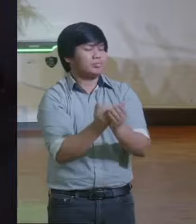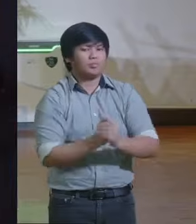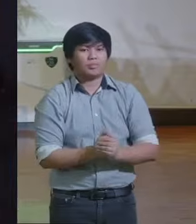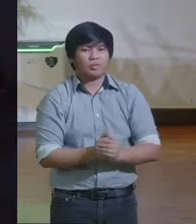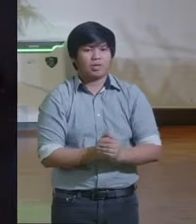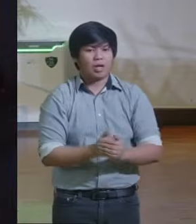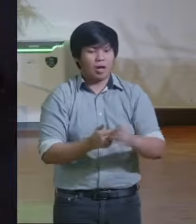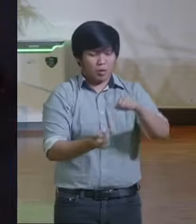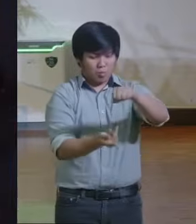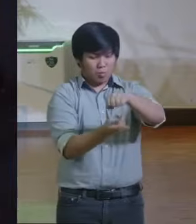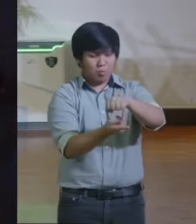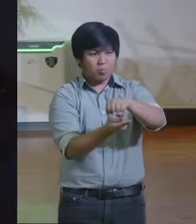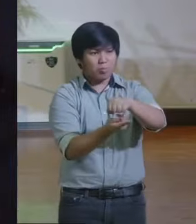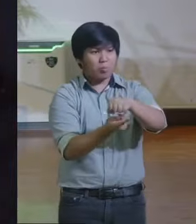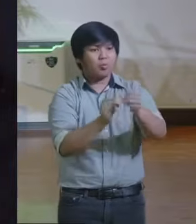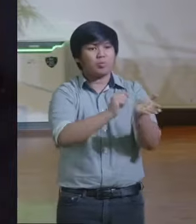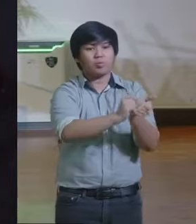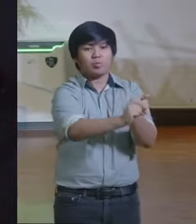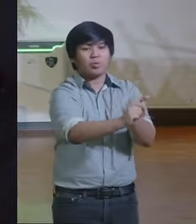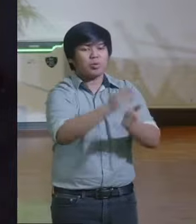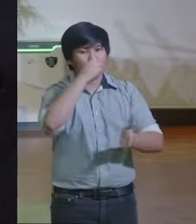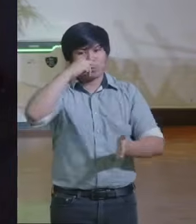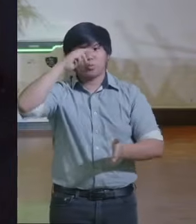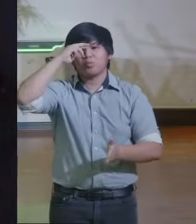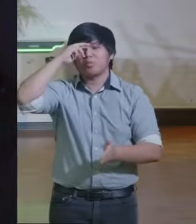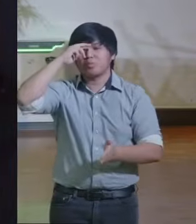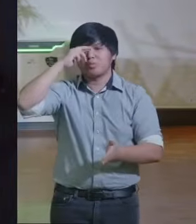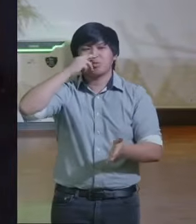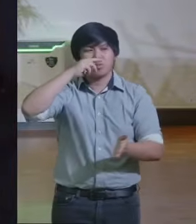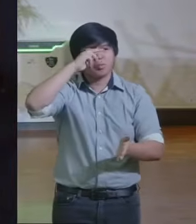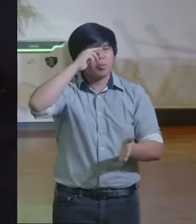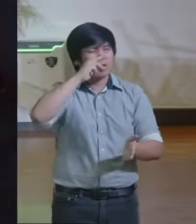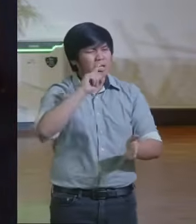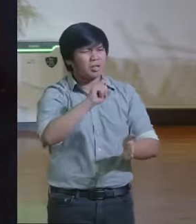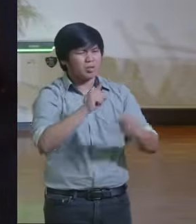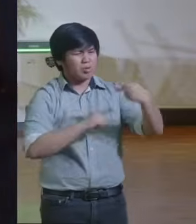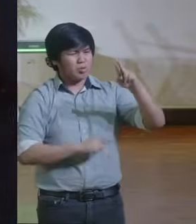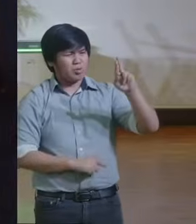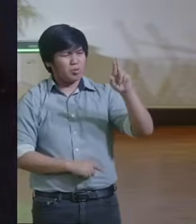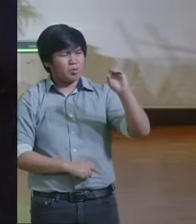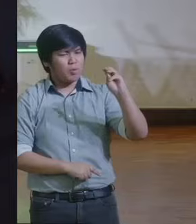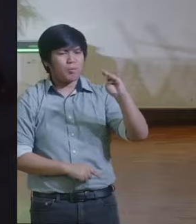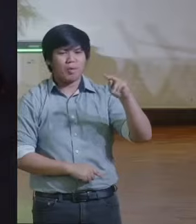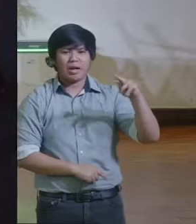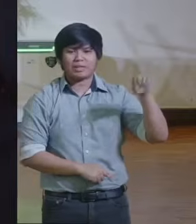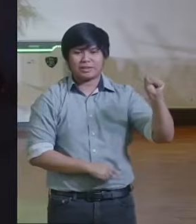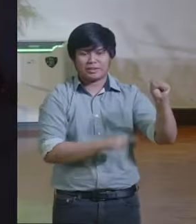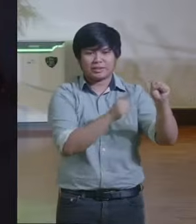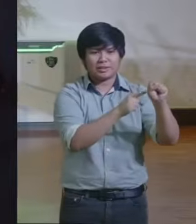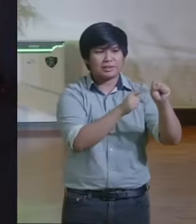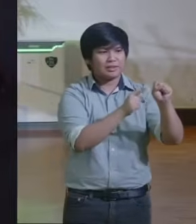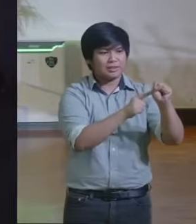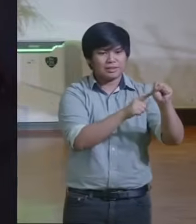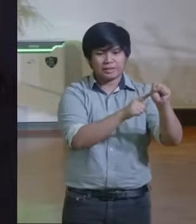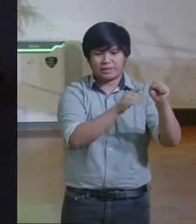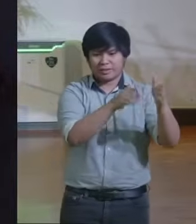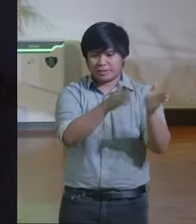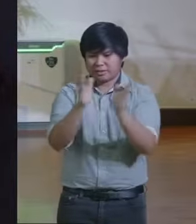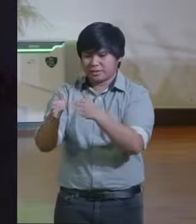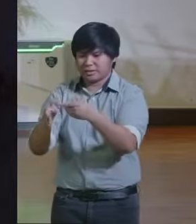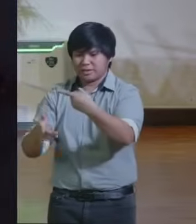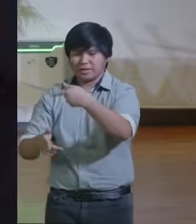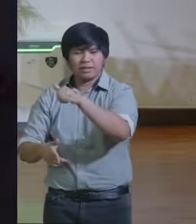pagsulat ni Pablo ng Romans. At kung babasahin niyo po ang Romans, ang Galatians po